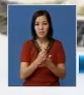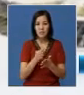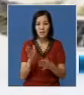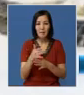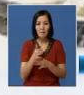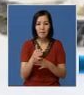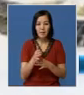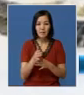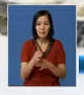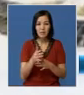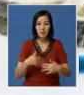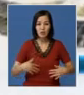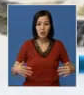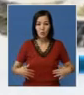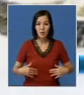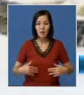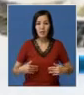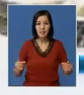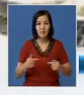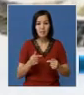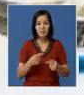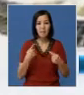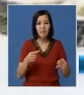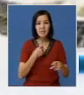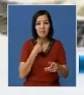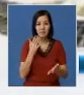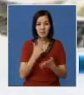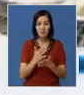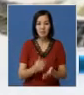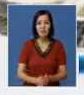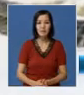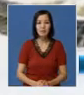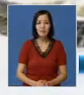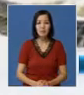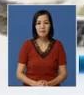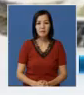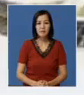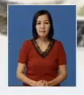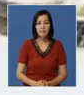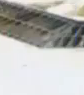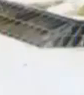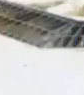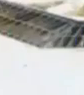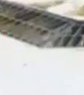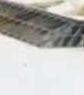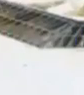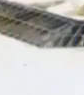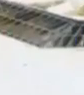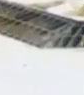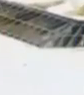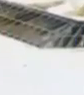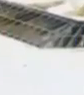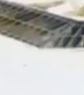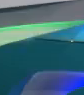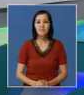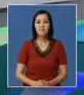итбалықтар жануарларға тән емес дыбыстарды үйреніп алған екен. Топтаманы ғалымдар ақпараттарымен дайындаған Амина Құдайберген, Жетісу арнасы.